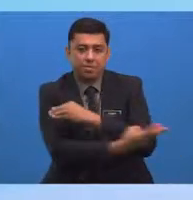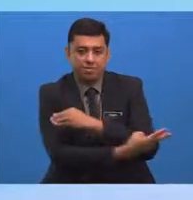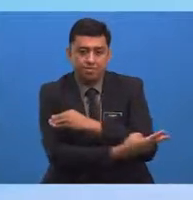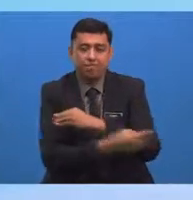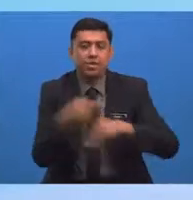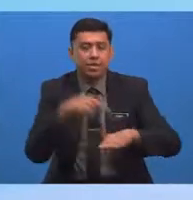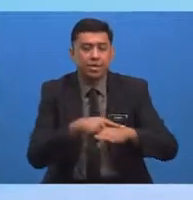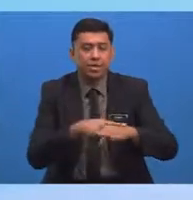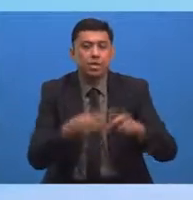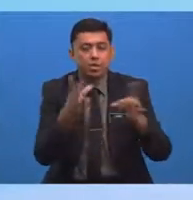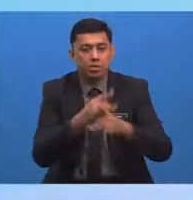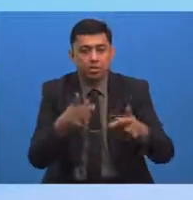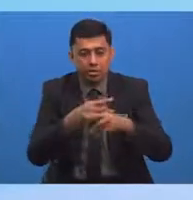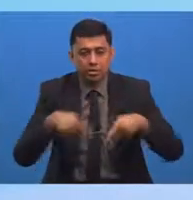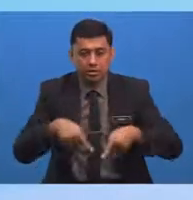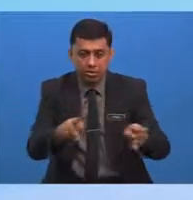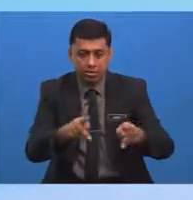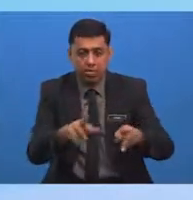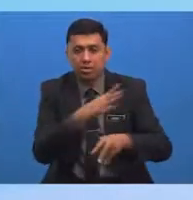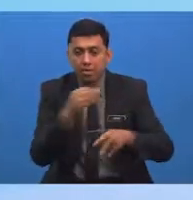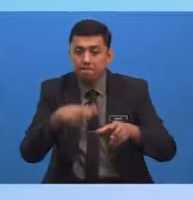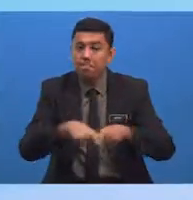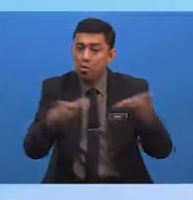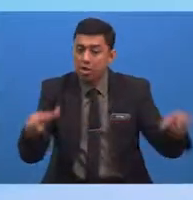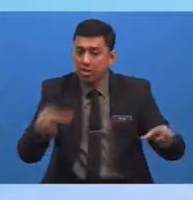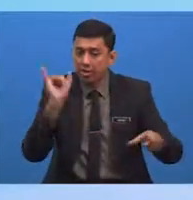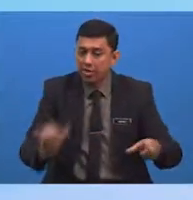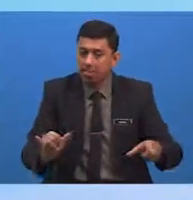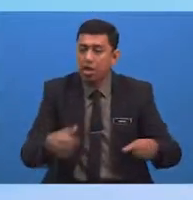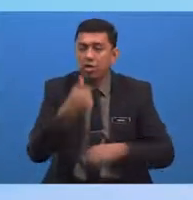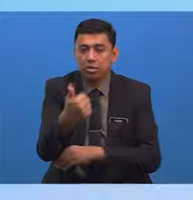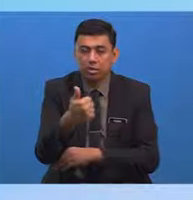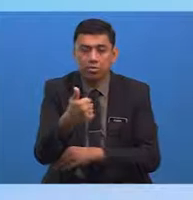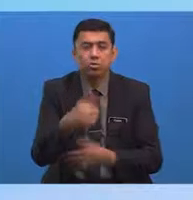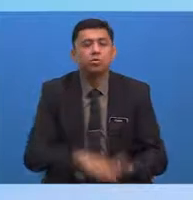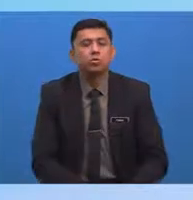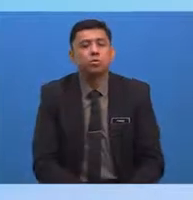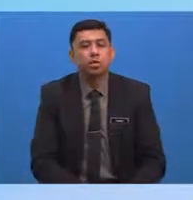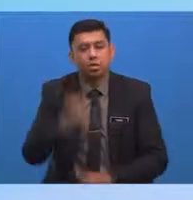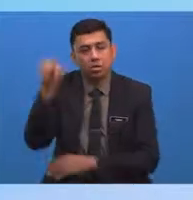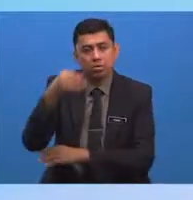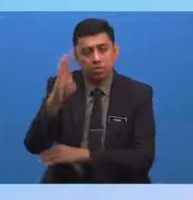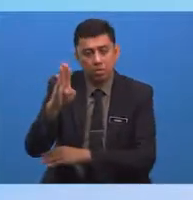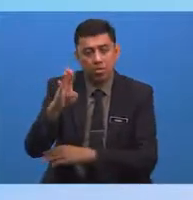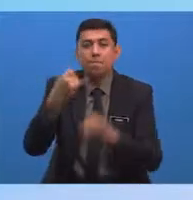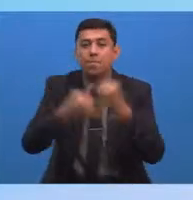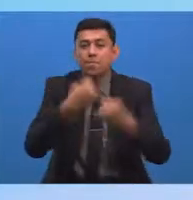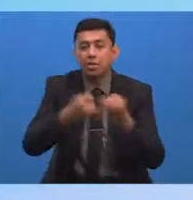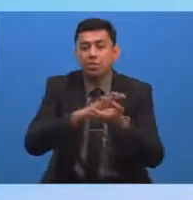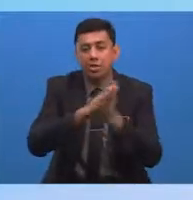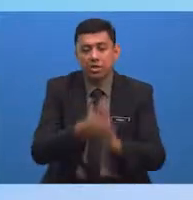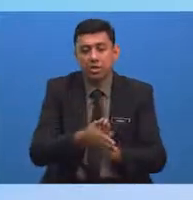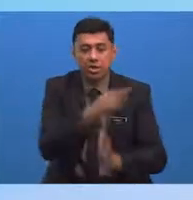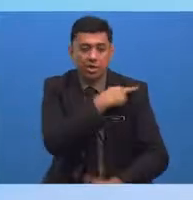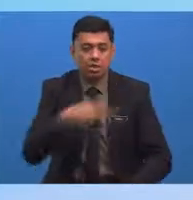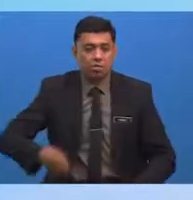Sarawak. Peluang yang wujud dan strategi perluasan yang mantap menyebabkan James Brooke akhirnya berjaya menjadi